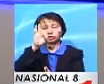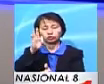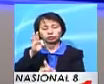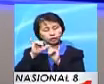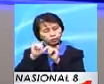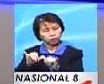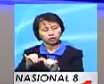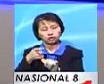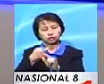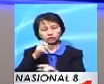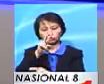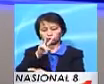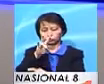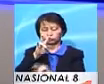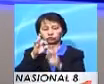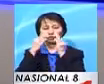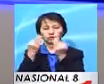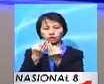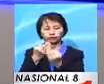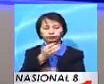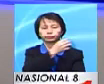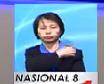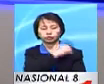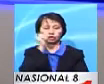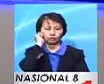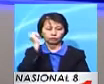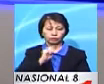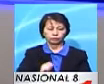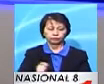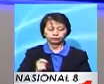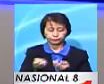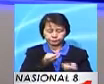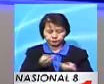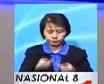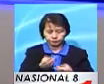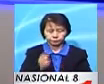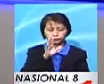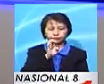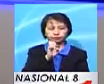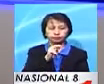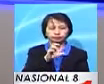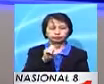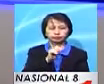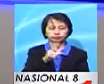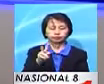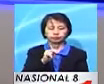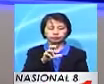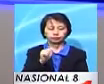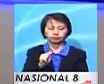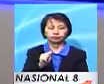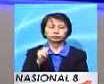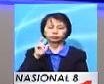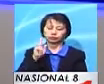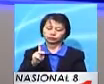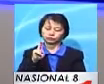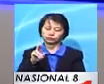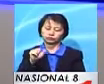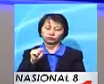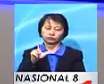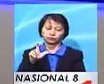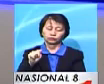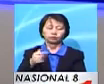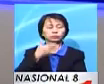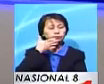daripada 27 keluarga. Pegawai Sekretariat Jawatan Kuasa Pengurusan Bencana Daerah Kuala Muda, Lieutenant Muda Pertahanan